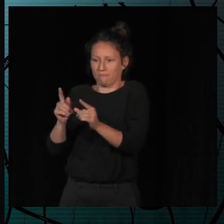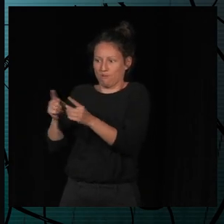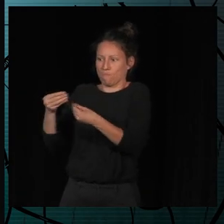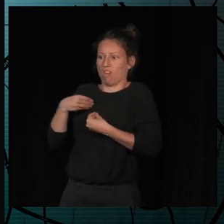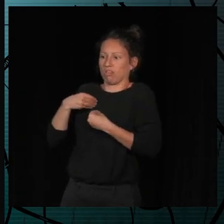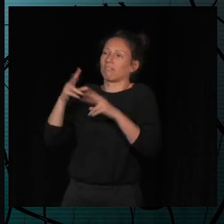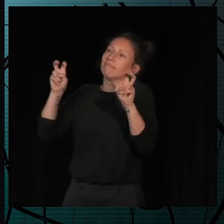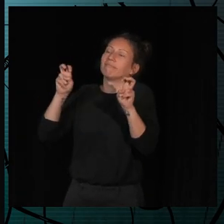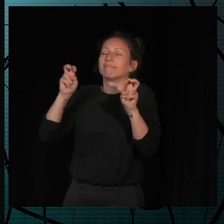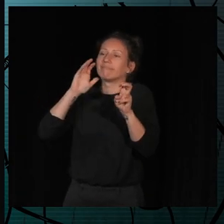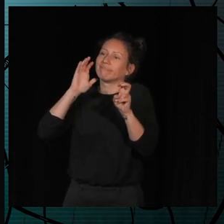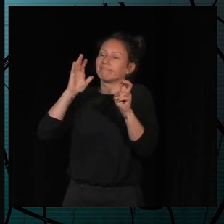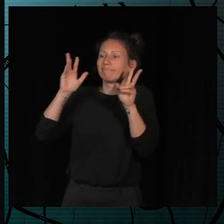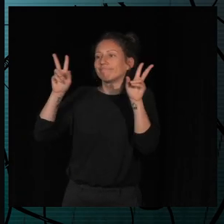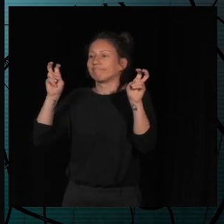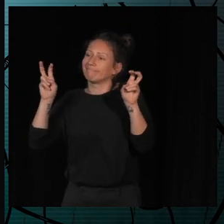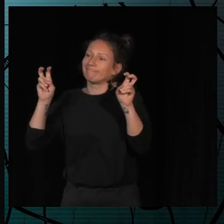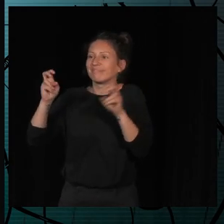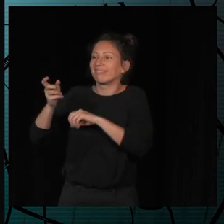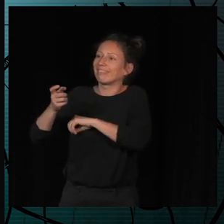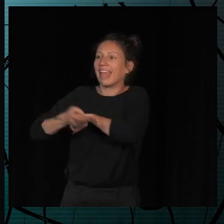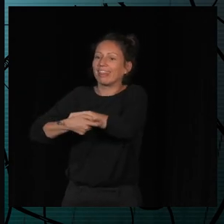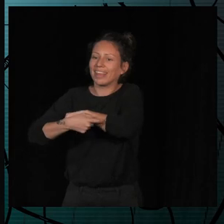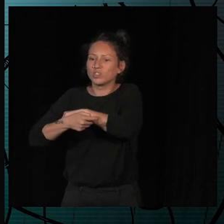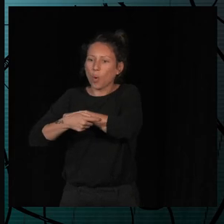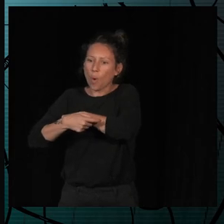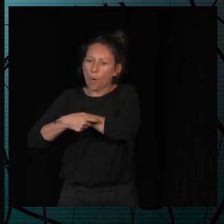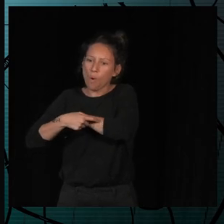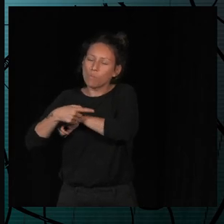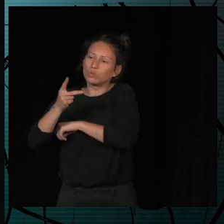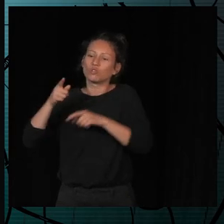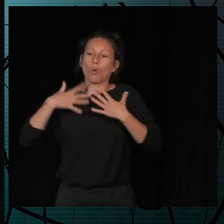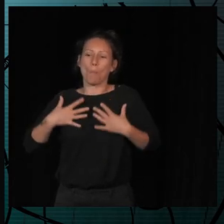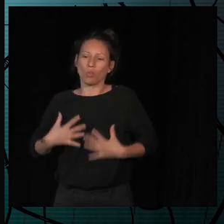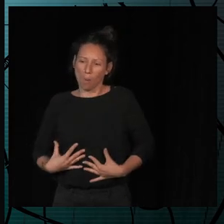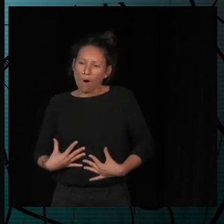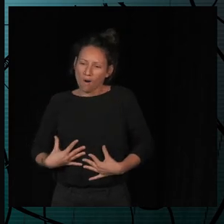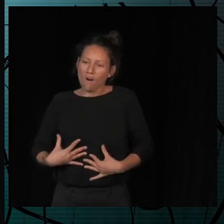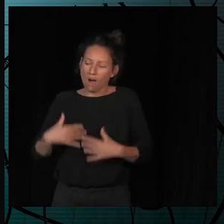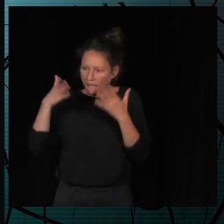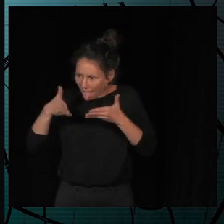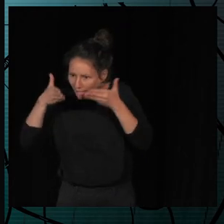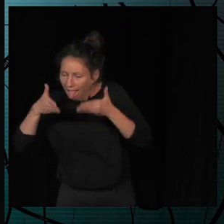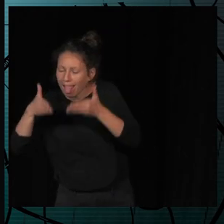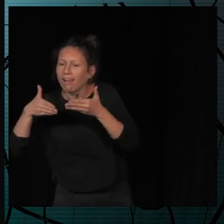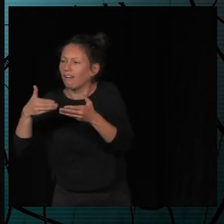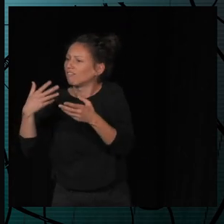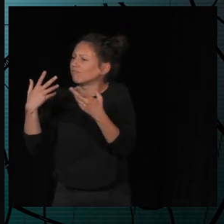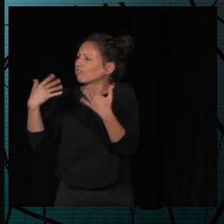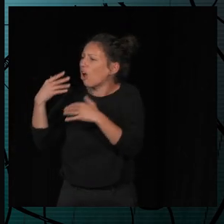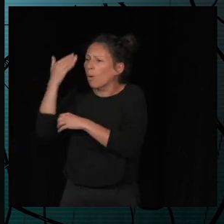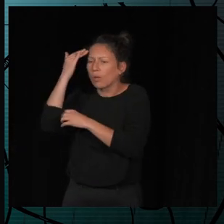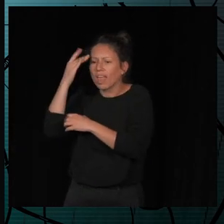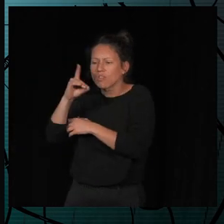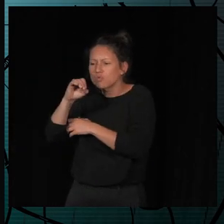mot d'addiction doit s'accompagner tout de suite du mot comportemental hein et donc vous avez entendu parler de la dopamine c'est beaucoup plus